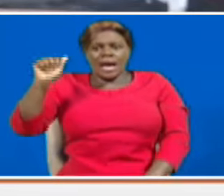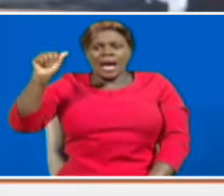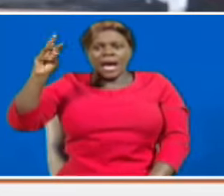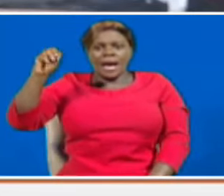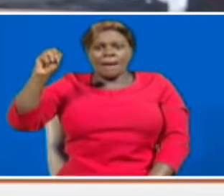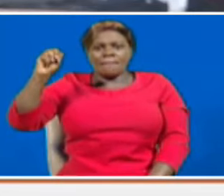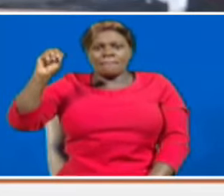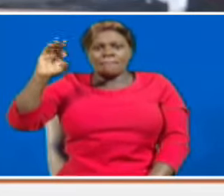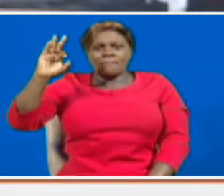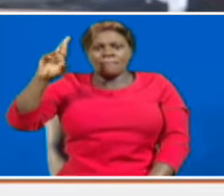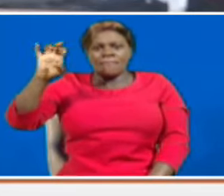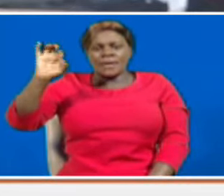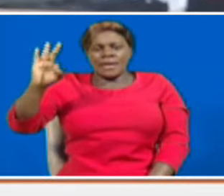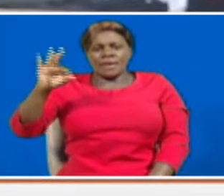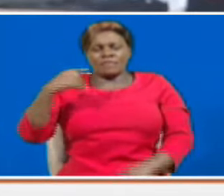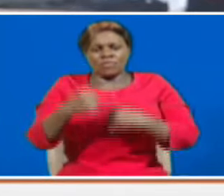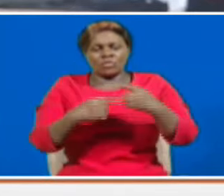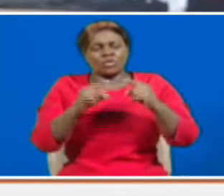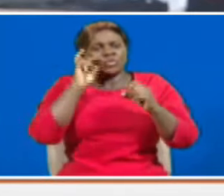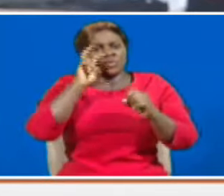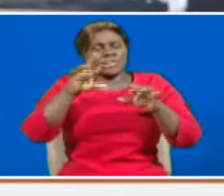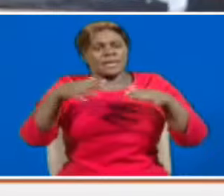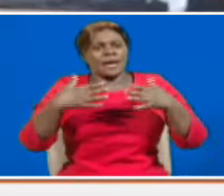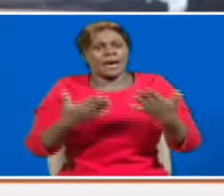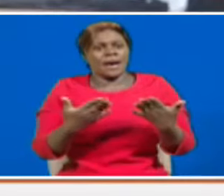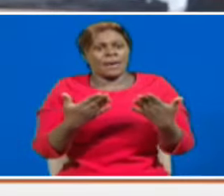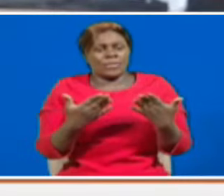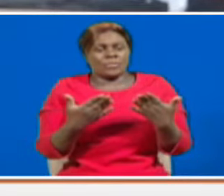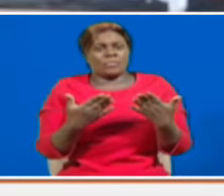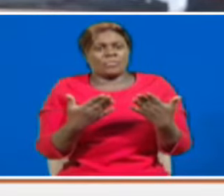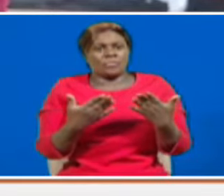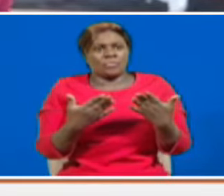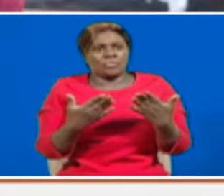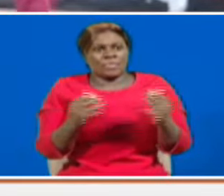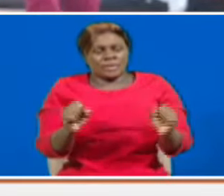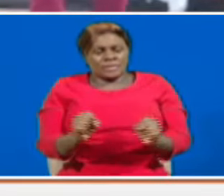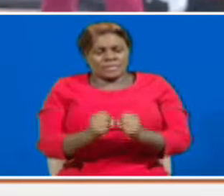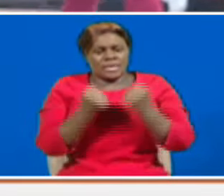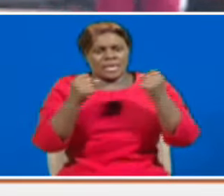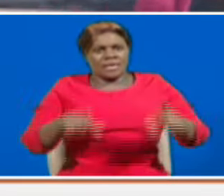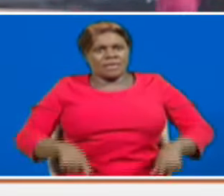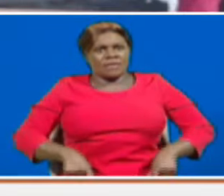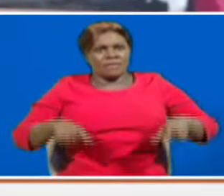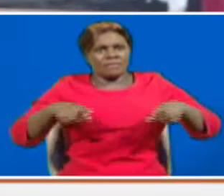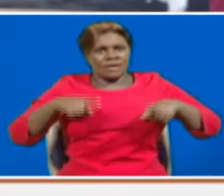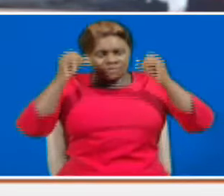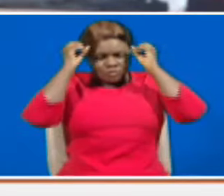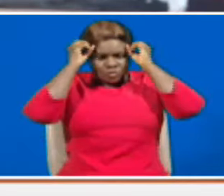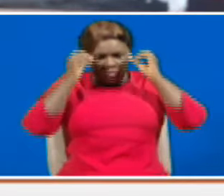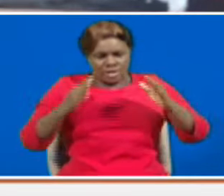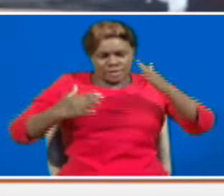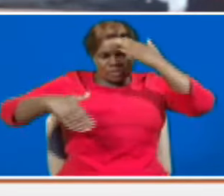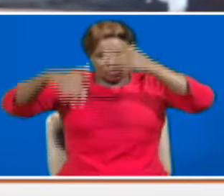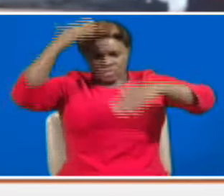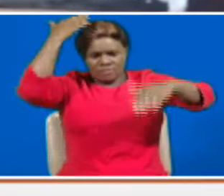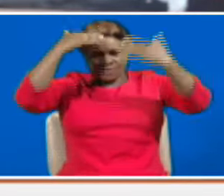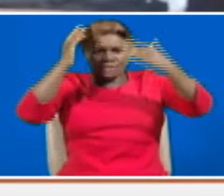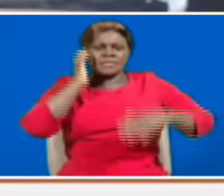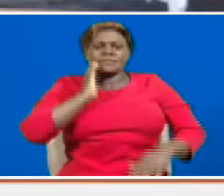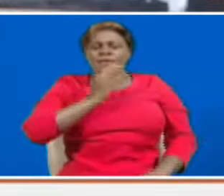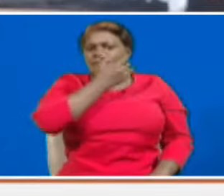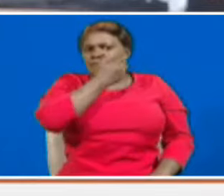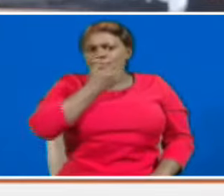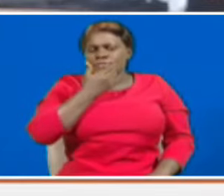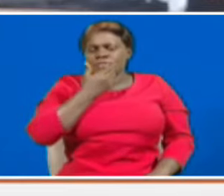wakiwa wanaendeleza hivi sasa kuona jinsi ambavyo wataendelea kuokoa maisha ya wanafunzi wa chuo kikuu cha Kenyatta ambao